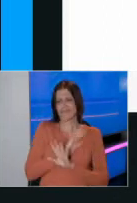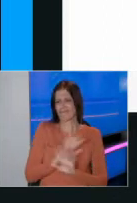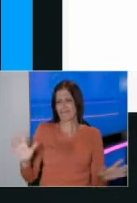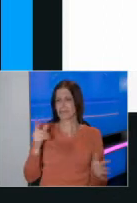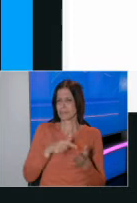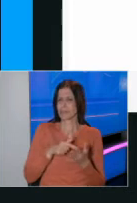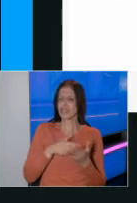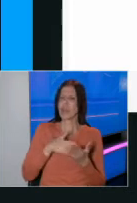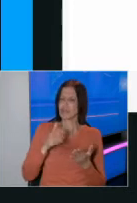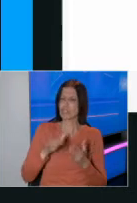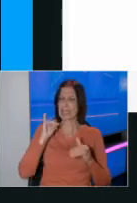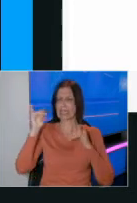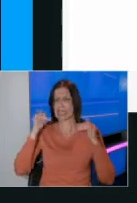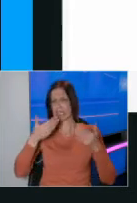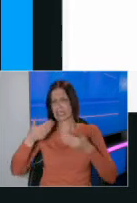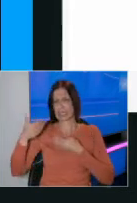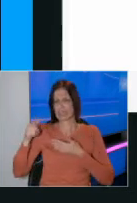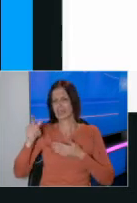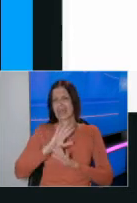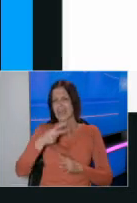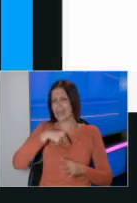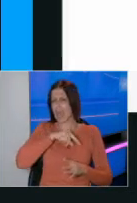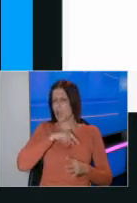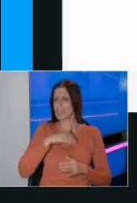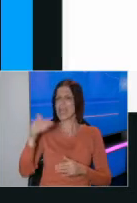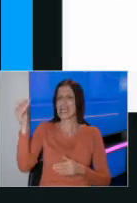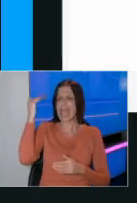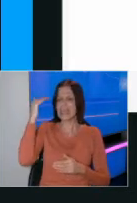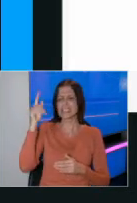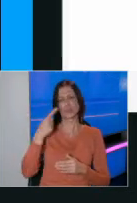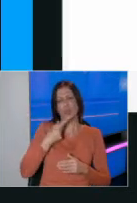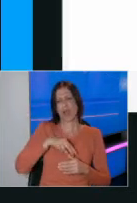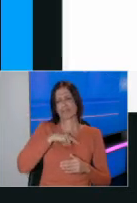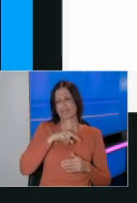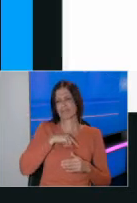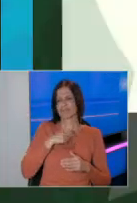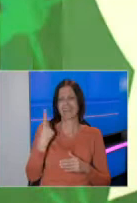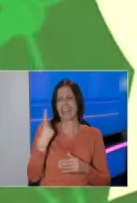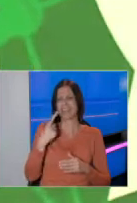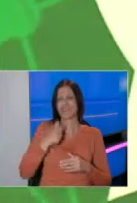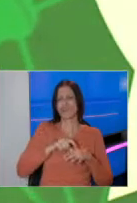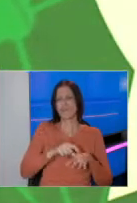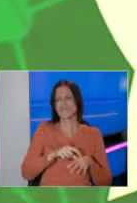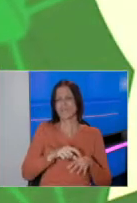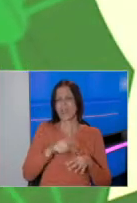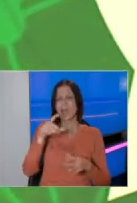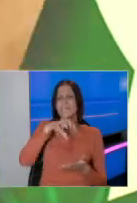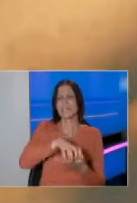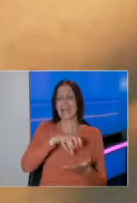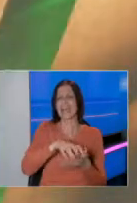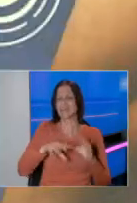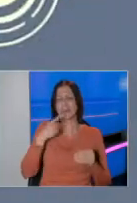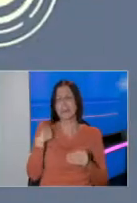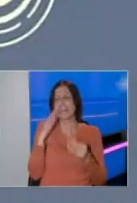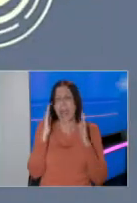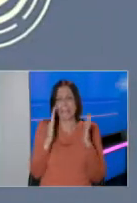ימשיך לצעוק מהיציע, שם אין אחריות. גנץ, היחיד שהוביל את מחנה המרכז, בבחירות הבאות. מי היה מאמין